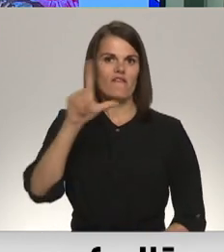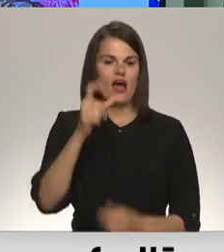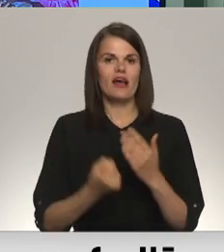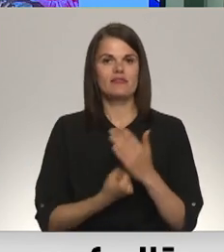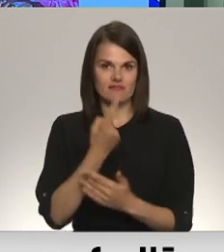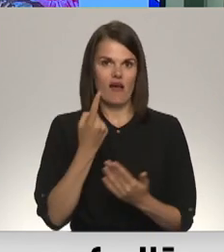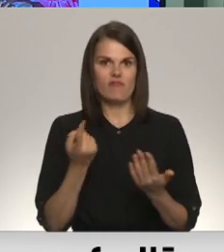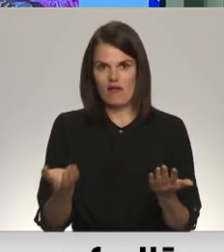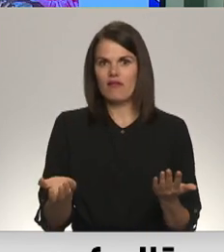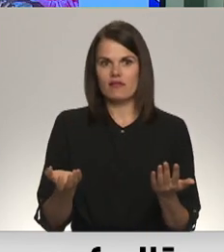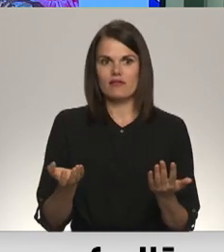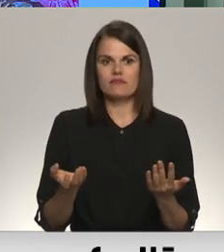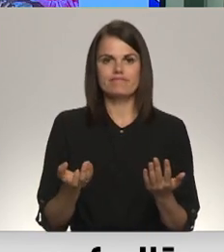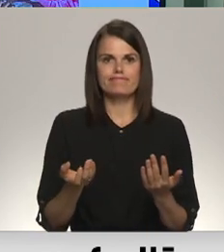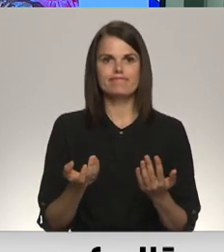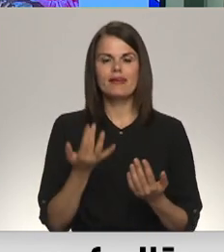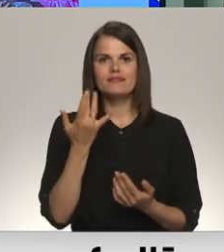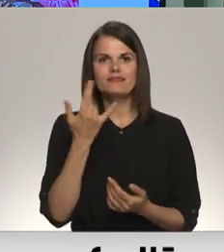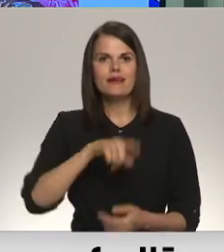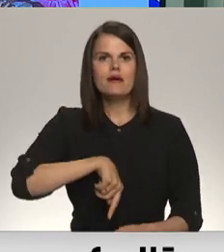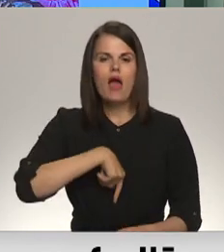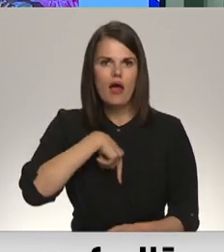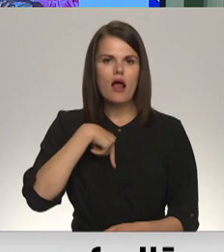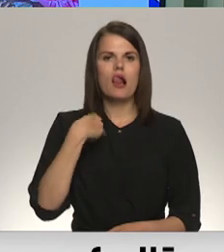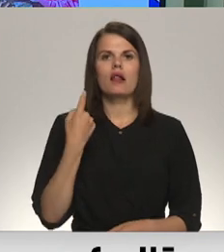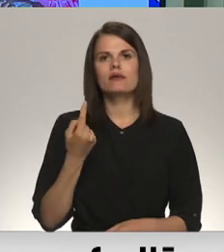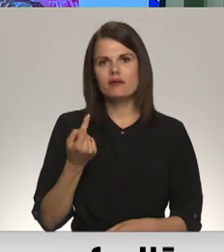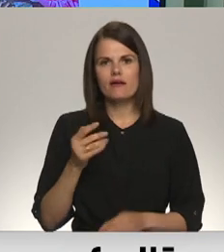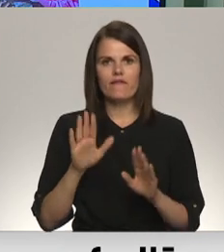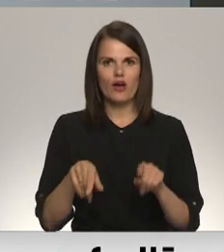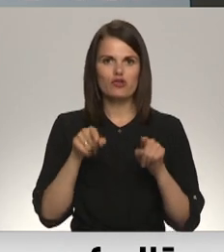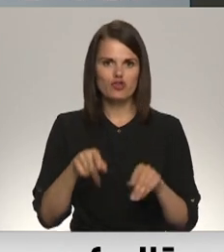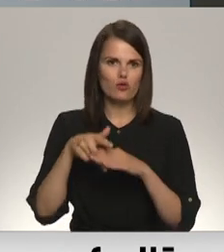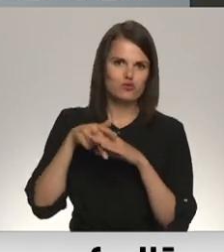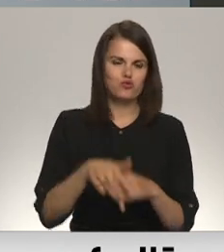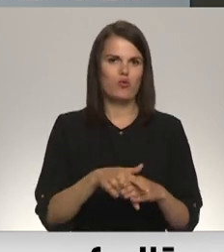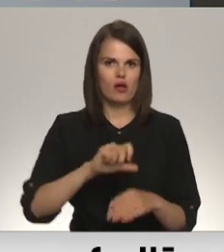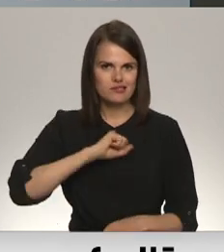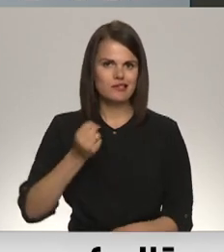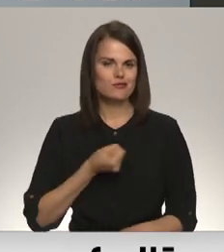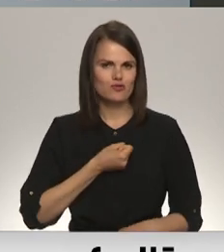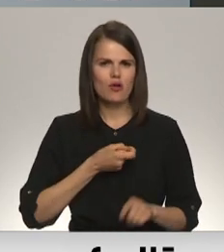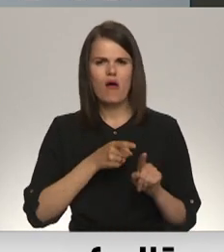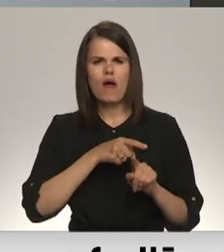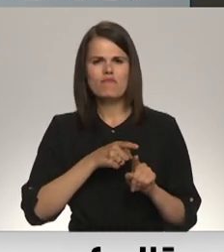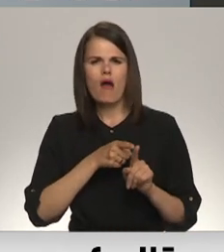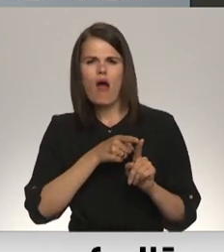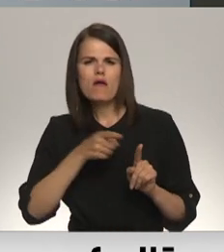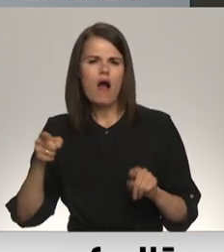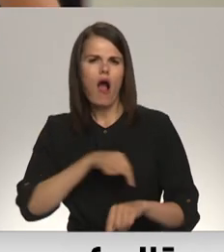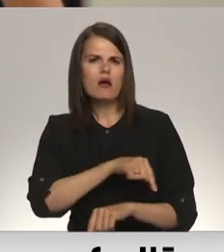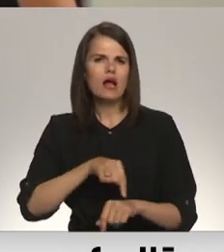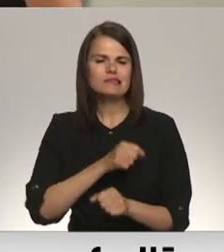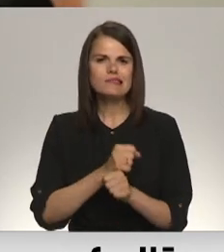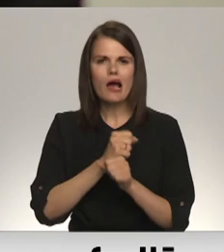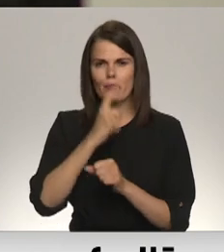skaidrs, ka mums ir jautājums, cik ilgi tad cik var šādas lodzes izturēt. Un garās darba stundas mudina domāt arī